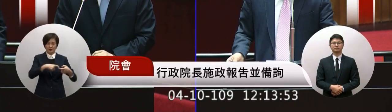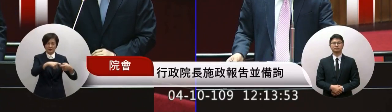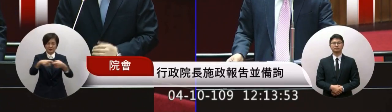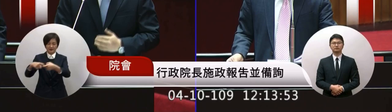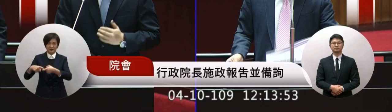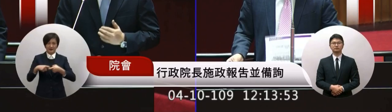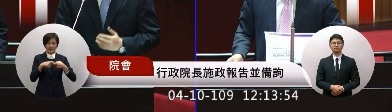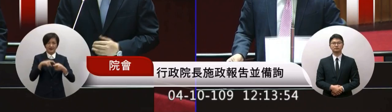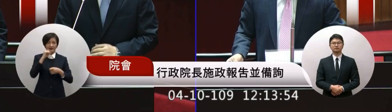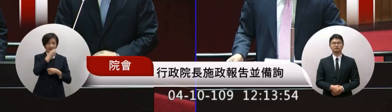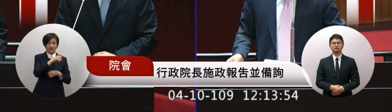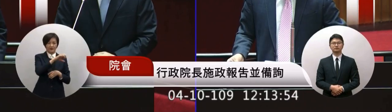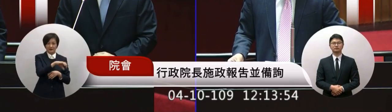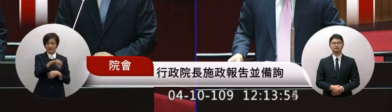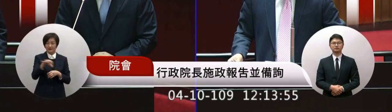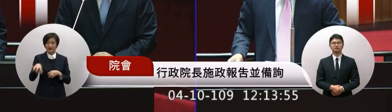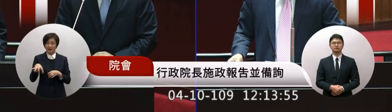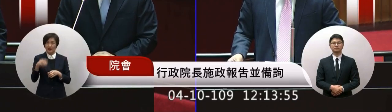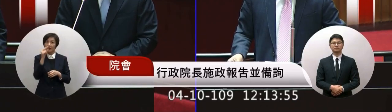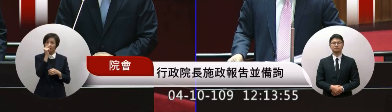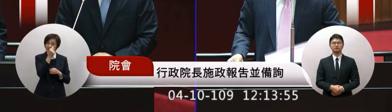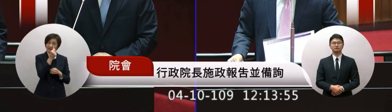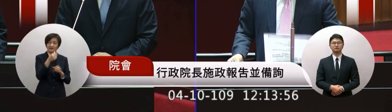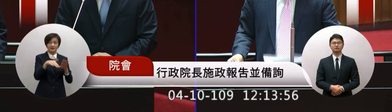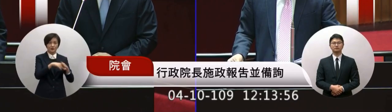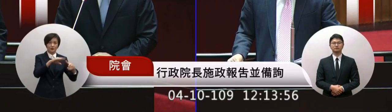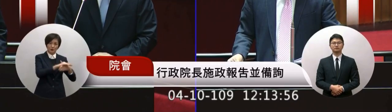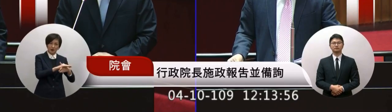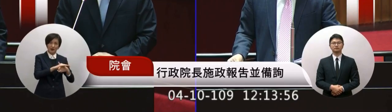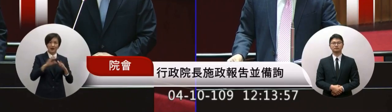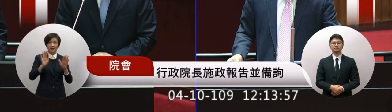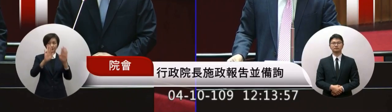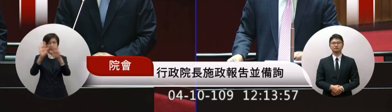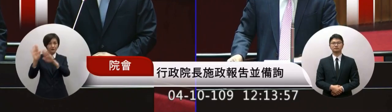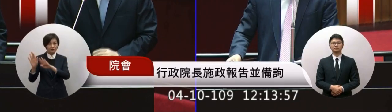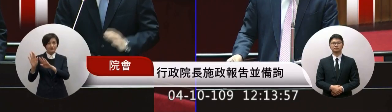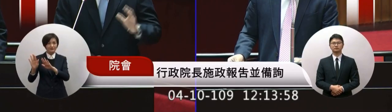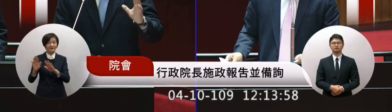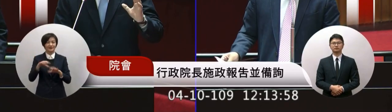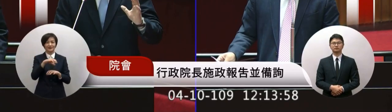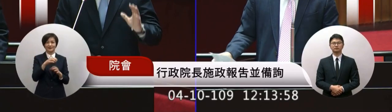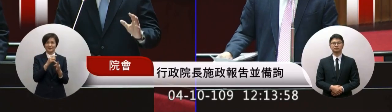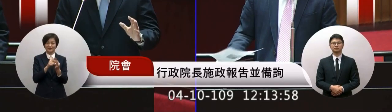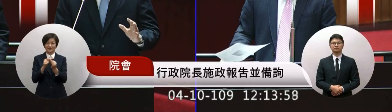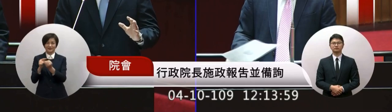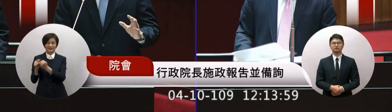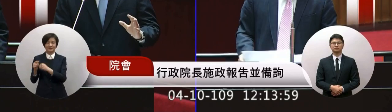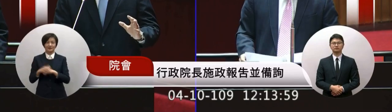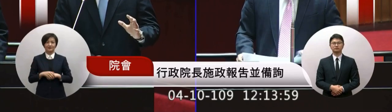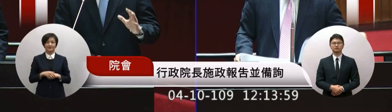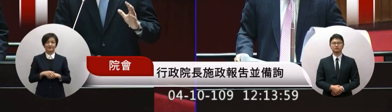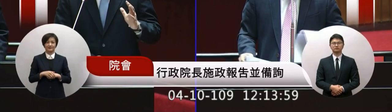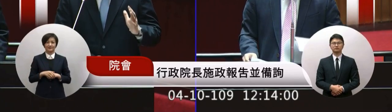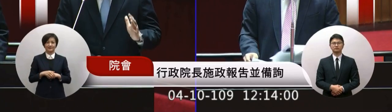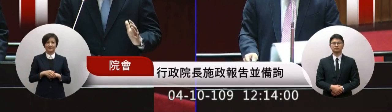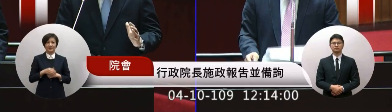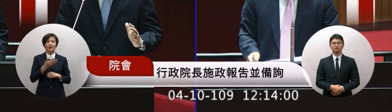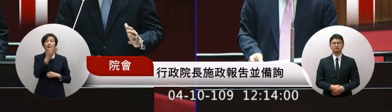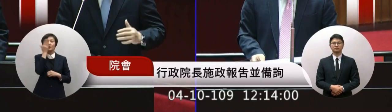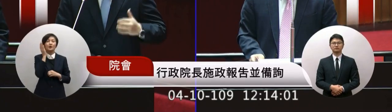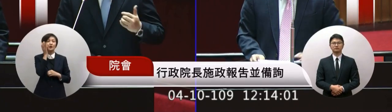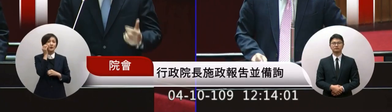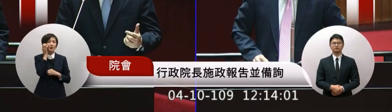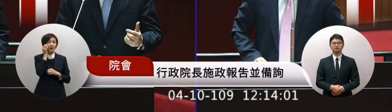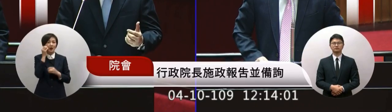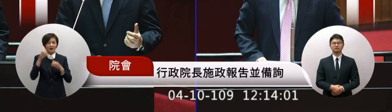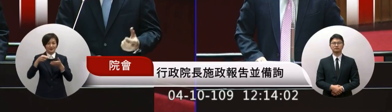这种特色的一些文化还有风景。所以确实 观光立国，然后把观光署这